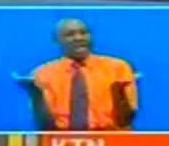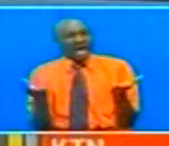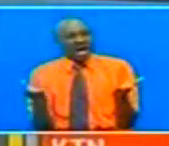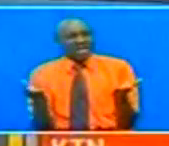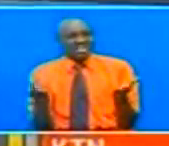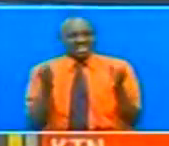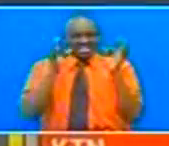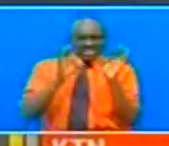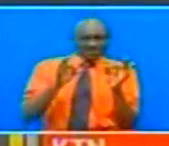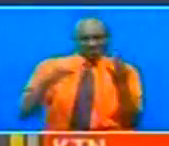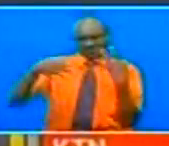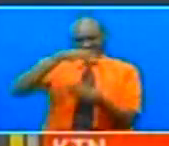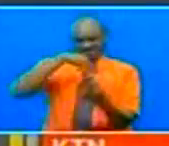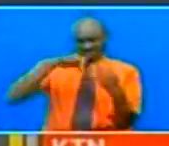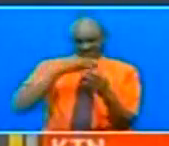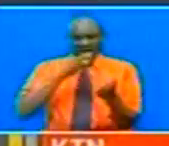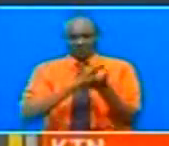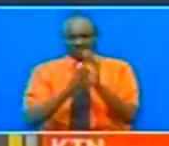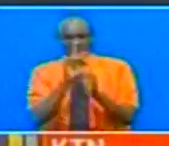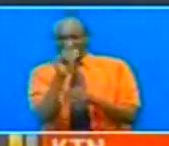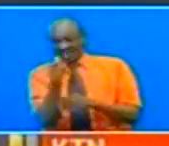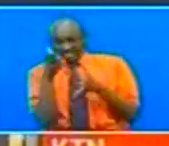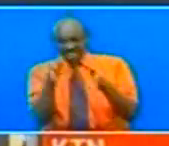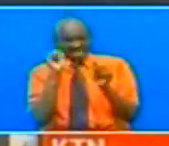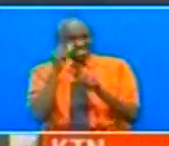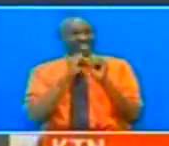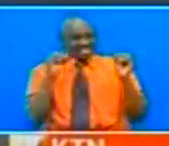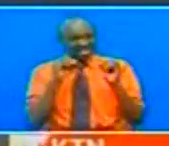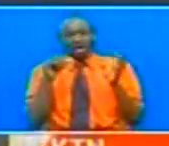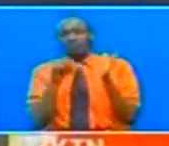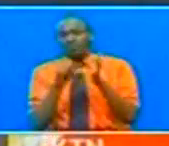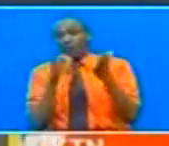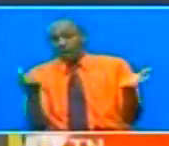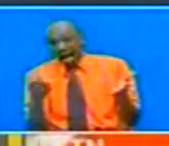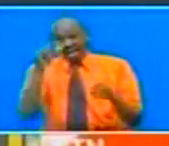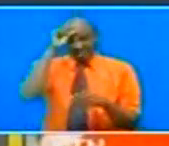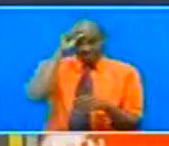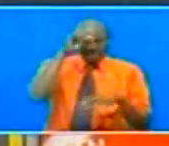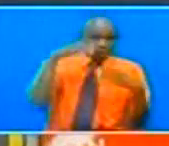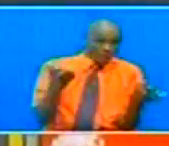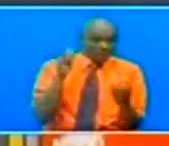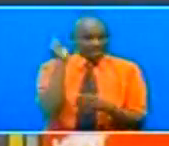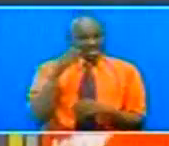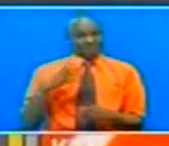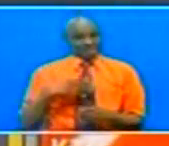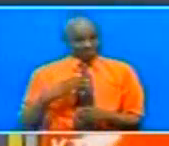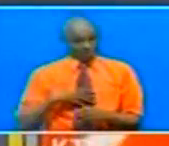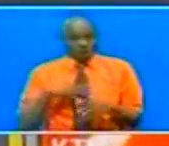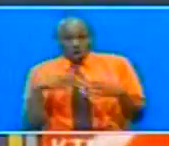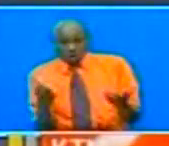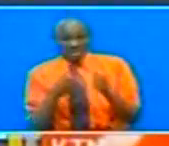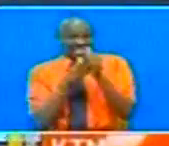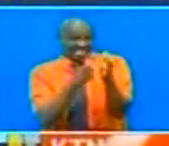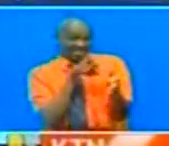Iwapo utangamano na uwiano hauko humu nchini, shida iko na serikali, shida iko na Wakenya, ama ni